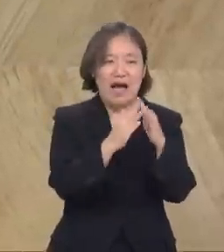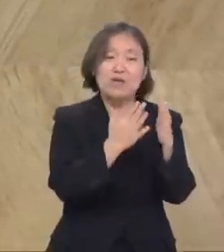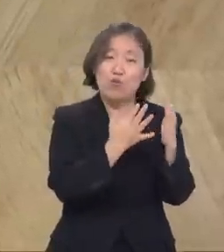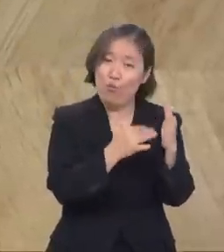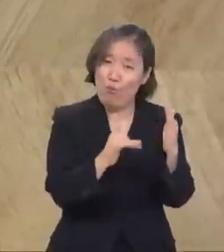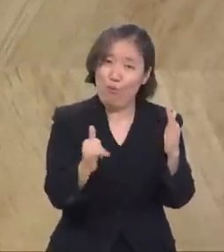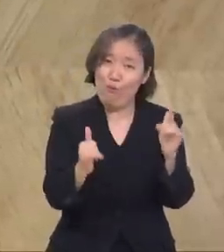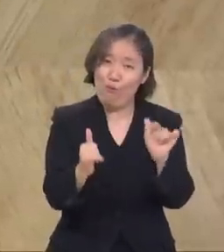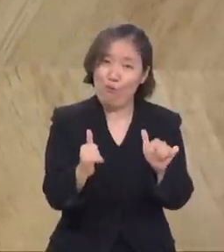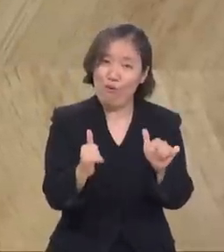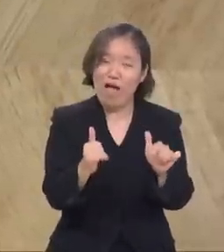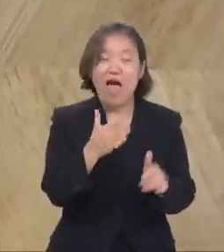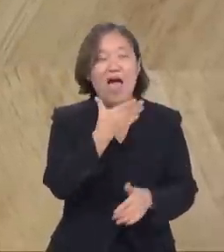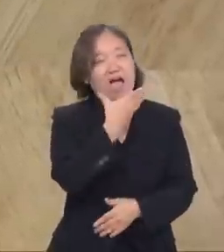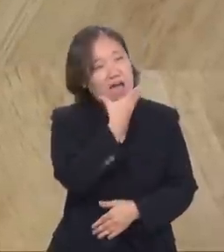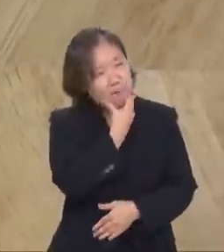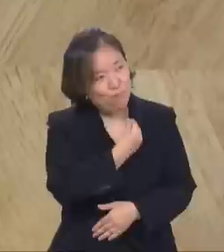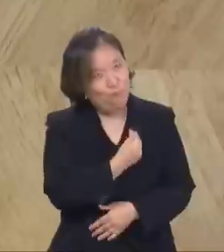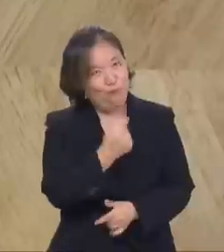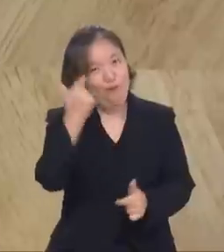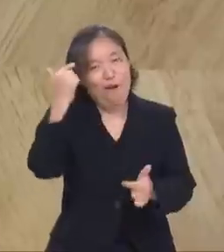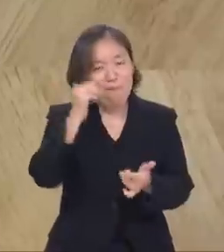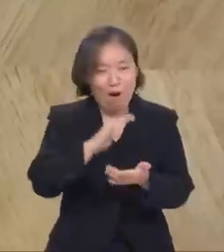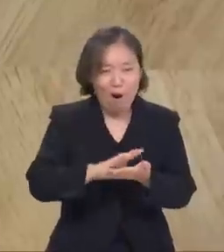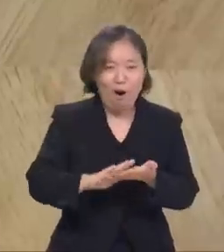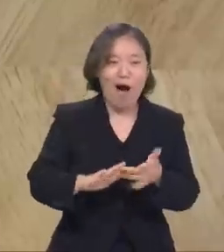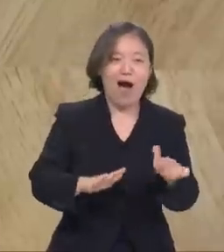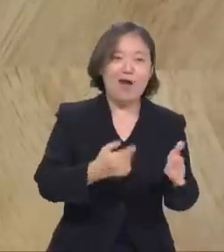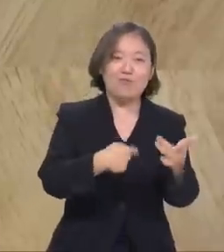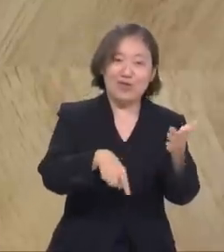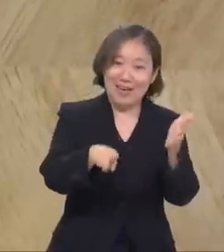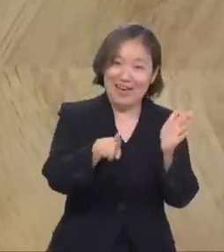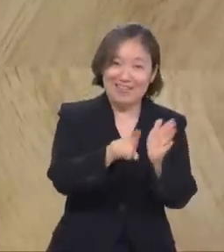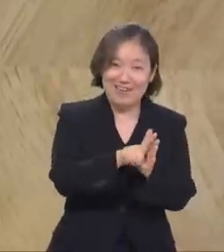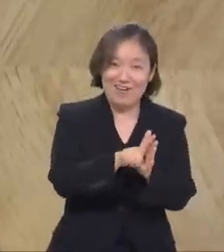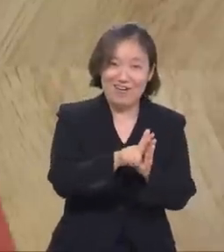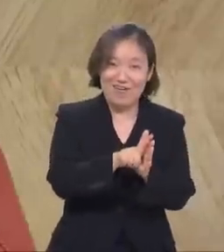평온과 어떤 즐거움 행복을 위해서 그래서